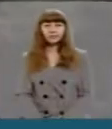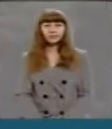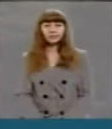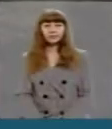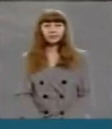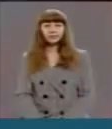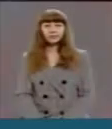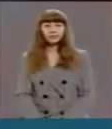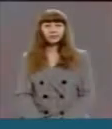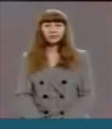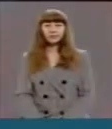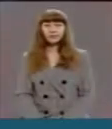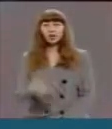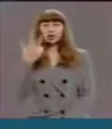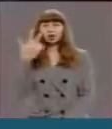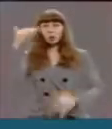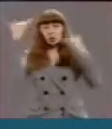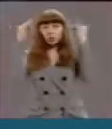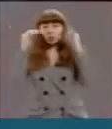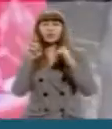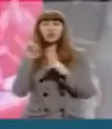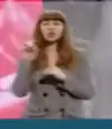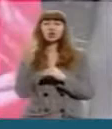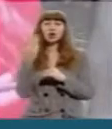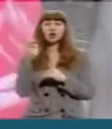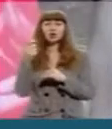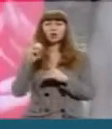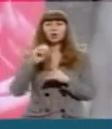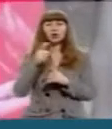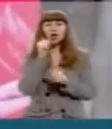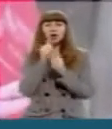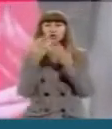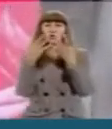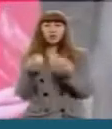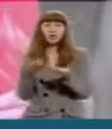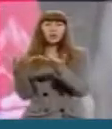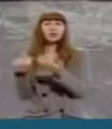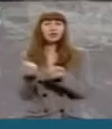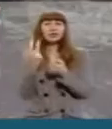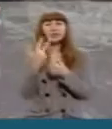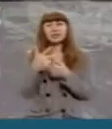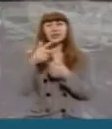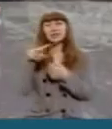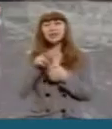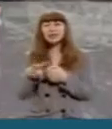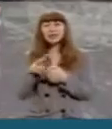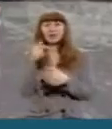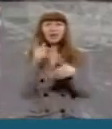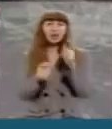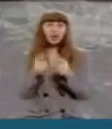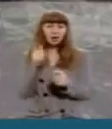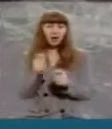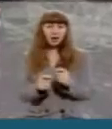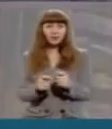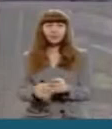Баршагул Исполатованың 3 саун сыйры бар. Күніне алатын 30 литр сүтінен қаймақ майын айырып, артылғанын өткізет. Бүтін бір отбасы